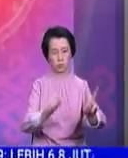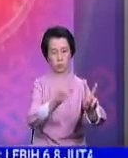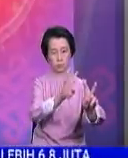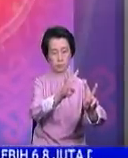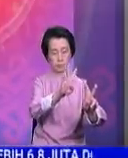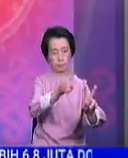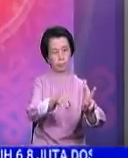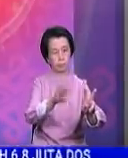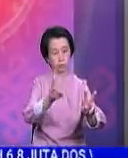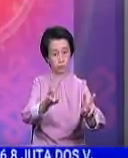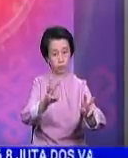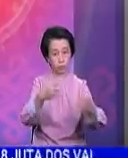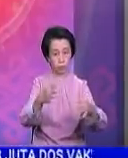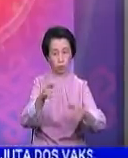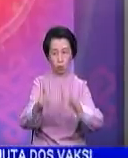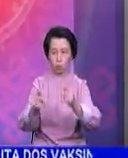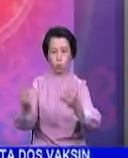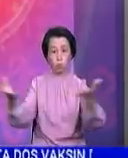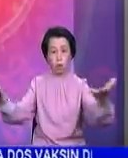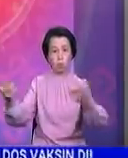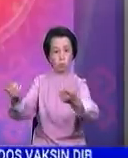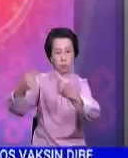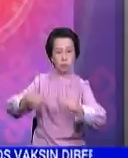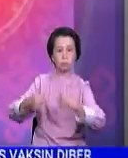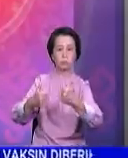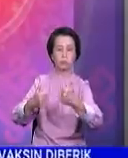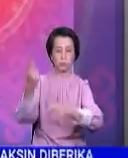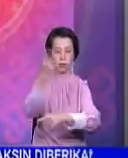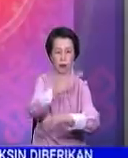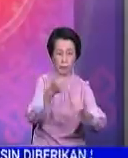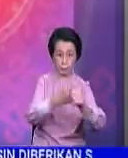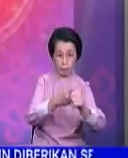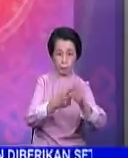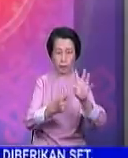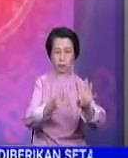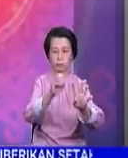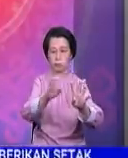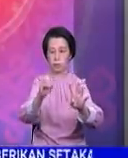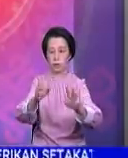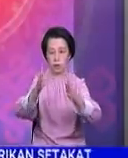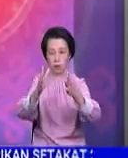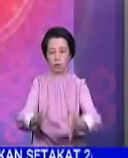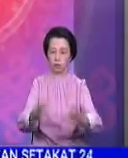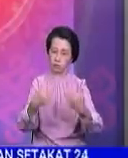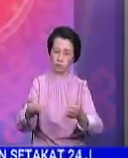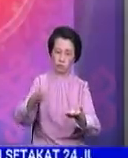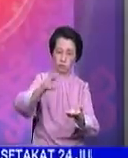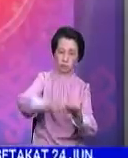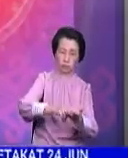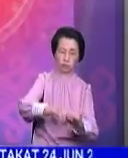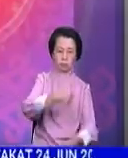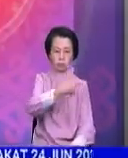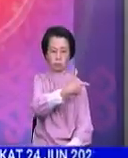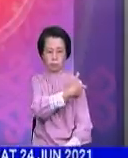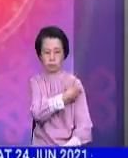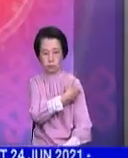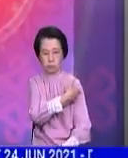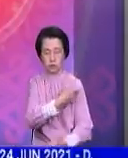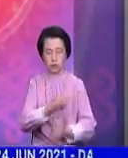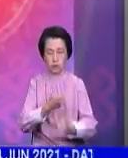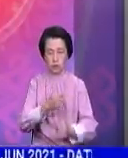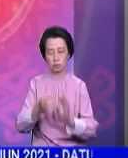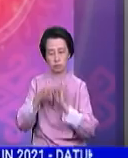mendapat sambutan luar jangka. Pada hari pertama, seramai 400 penduduk telah mendaftar untuk vaksinasi